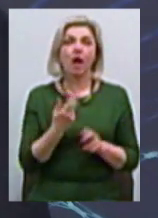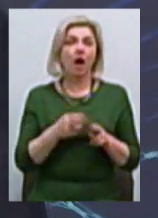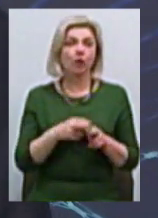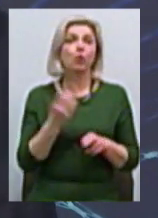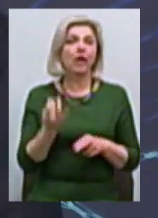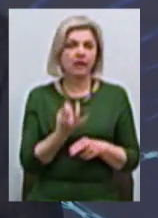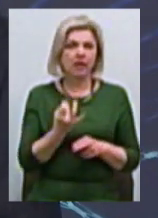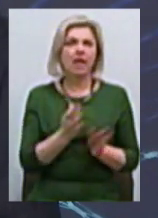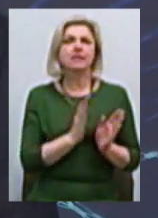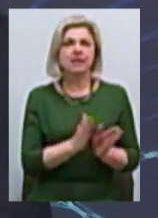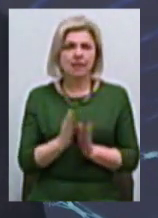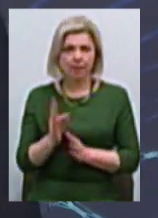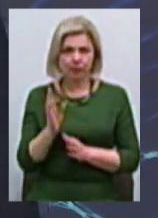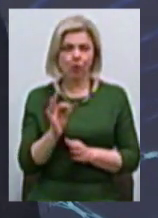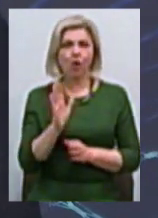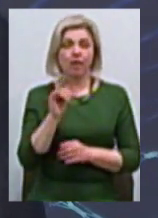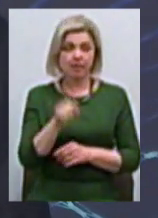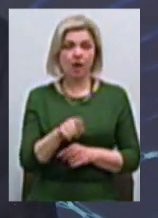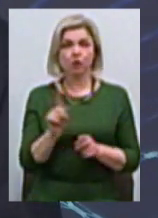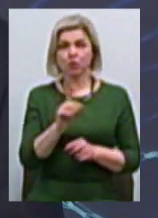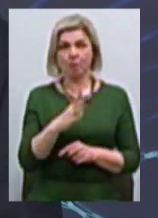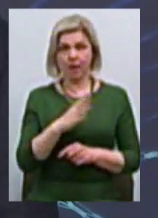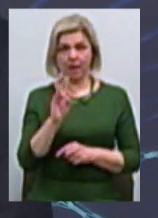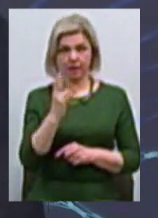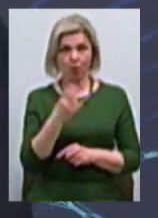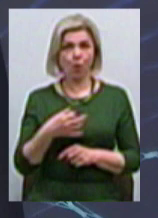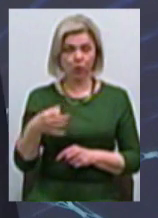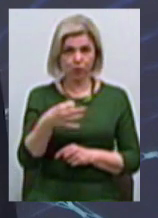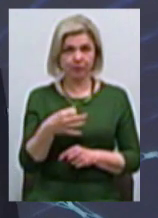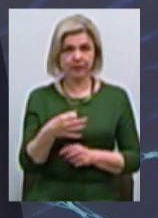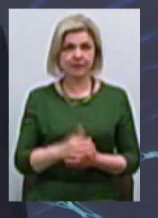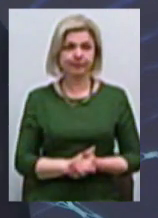те, которые системные, те, которые в Николаевской области, те, которые вот